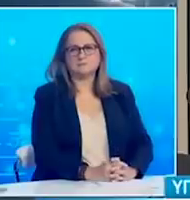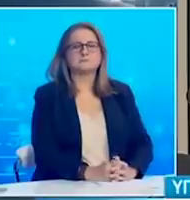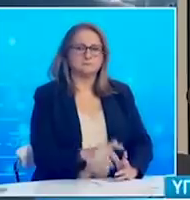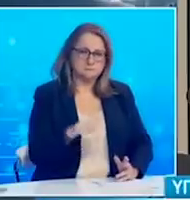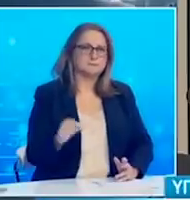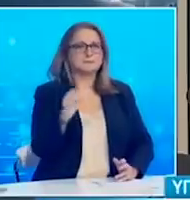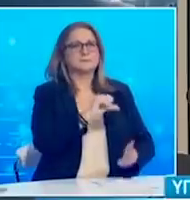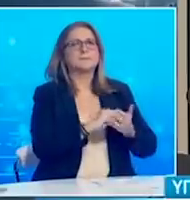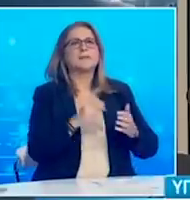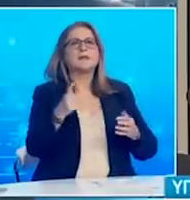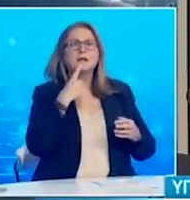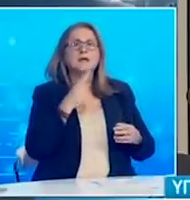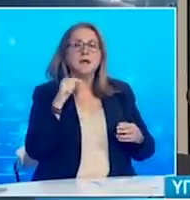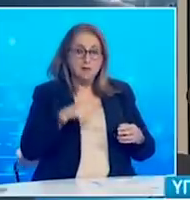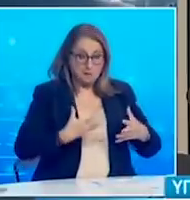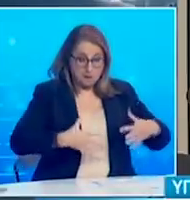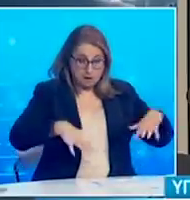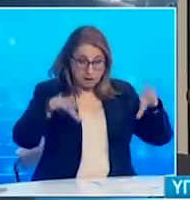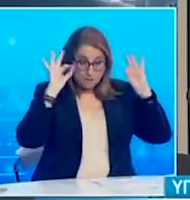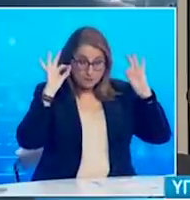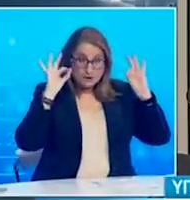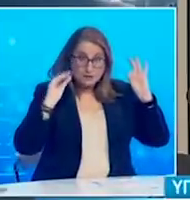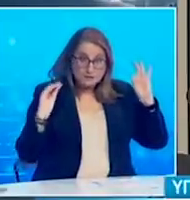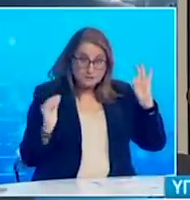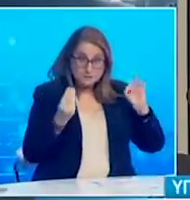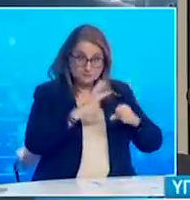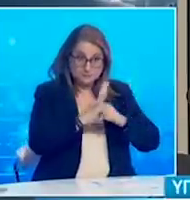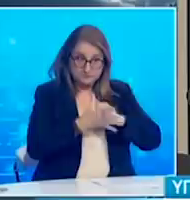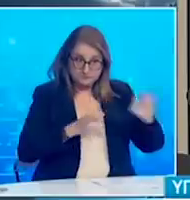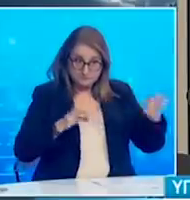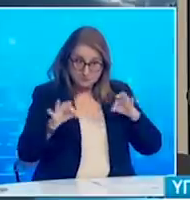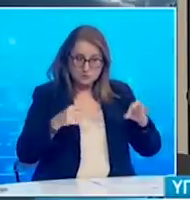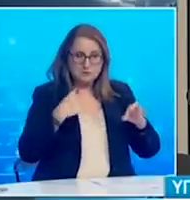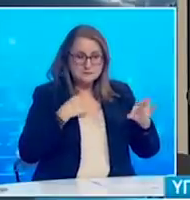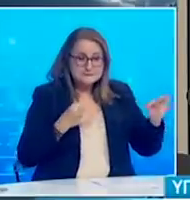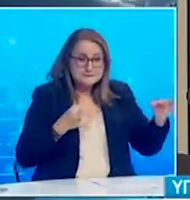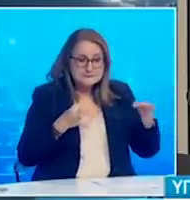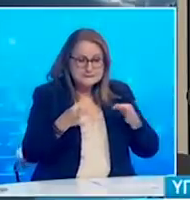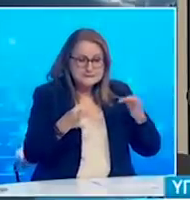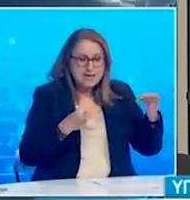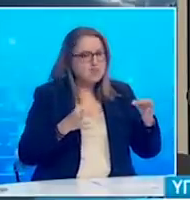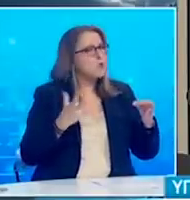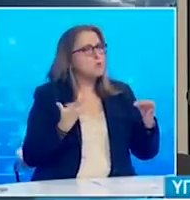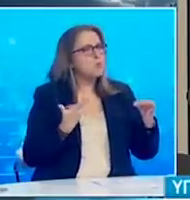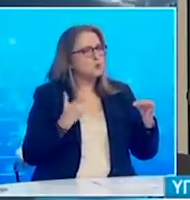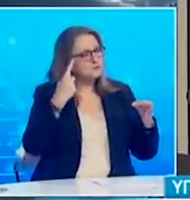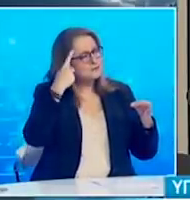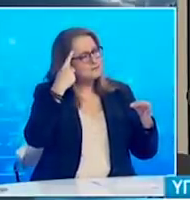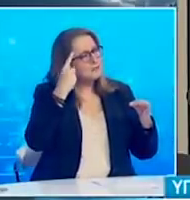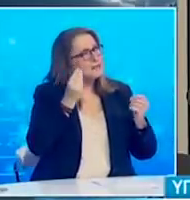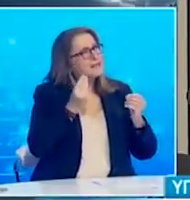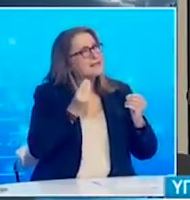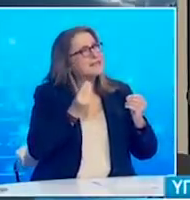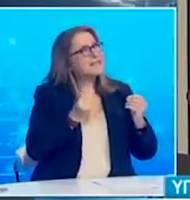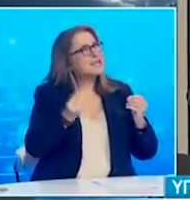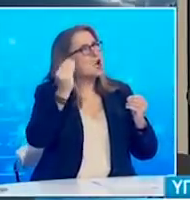Από την αρχή της πανδημίας σχεδιάσαμε έχοντας στο μυαλό μας τα χειρότερα σενάρια, γιατί βλέπαμε τι